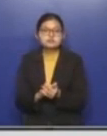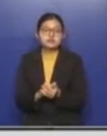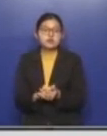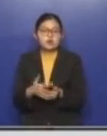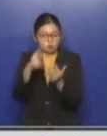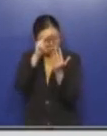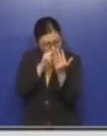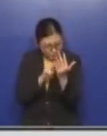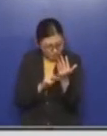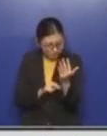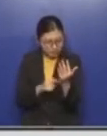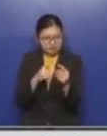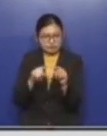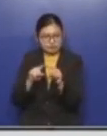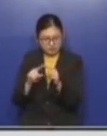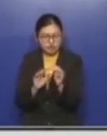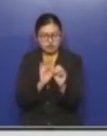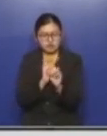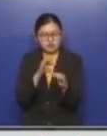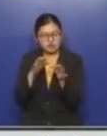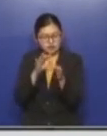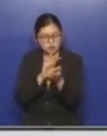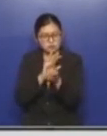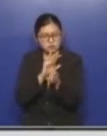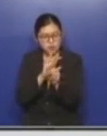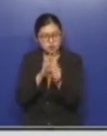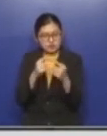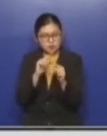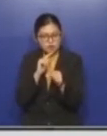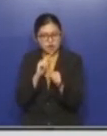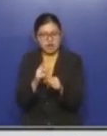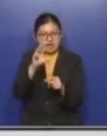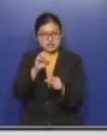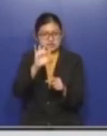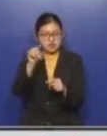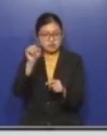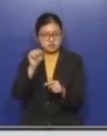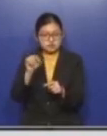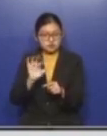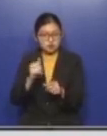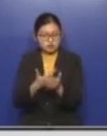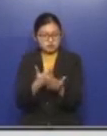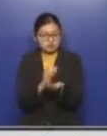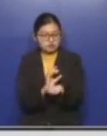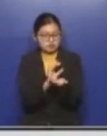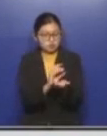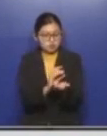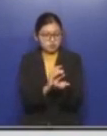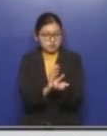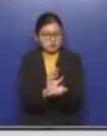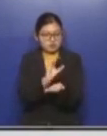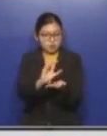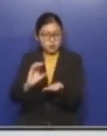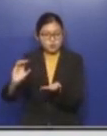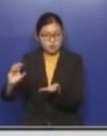มมาดูเอาแค่นี้แหละแต่ว่าต้องยืนยันว่า 59% ของต้นทุนการผลิตท่านตัดมา